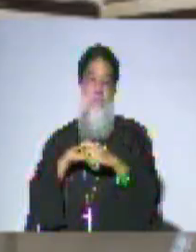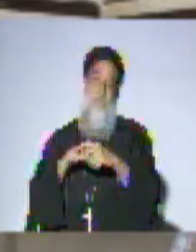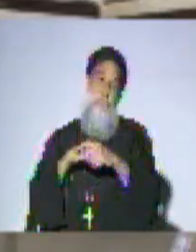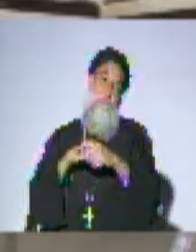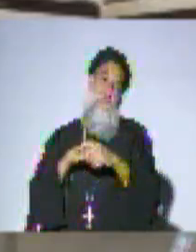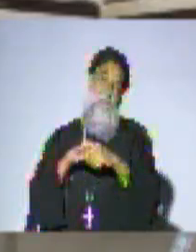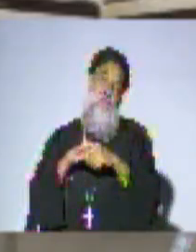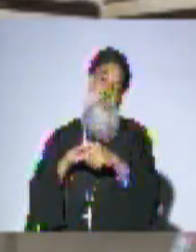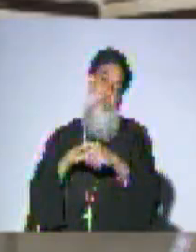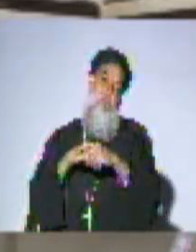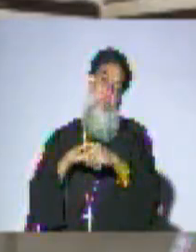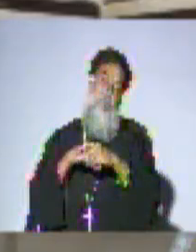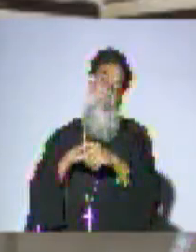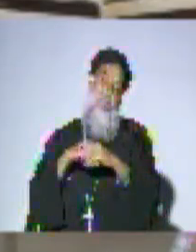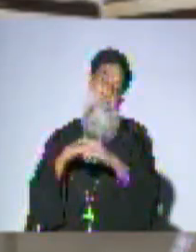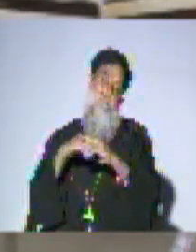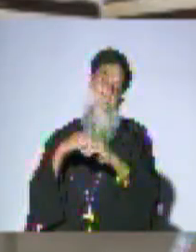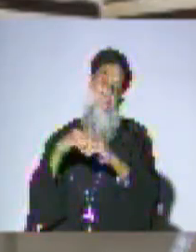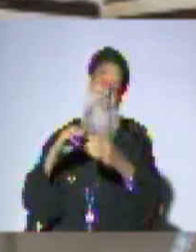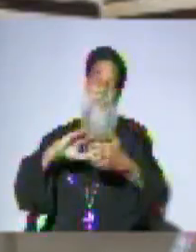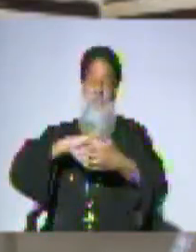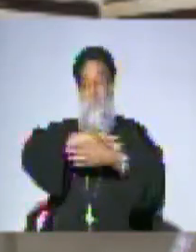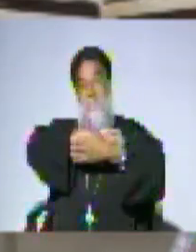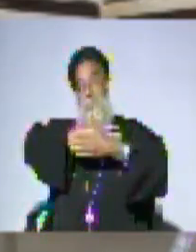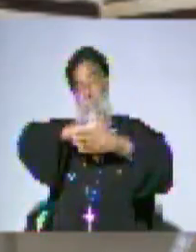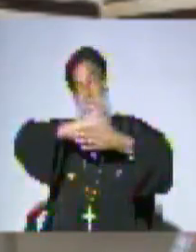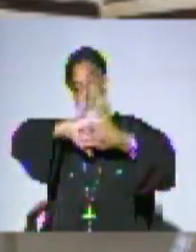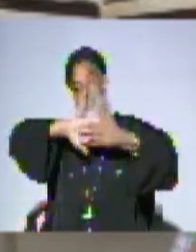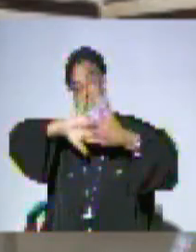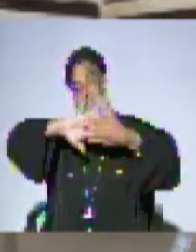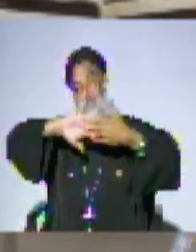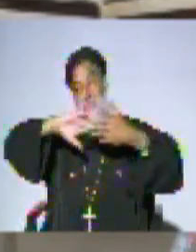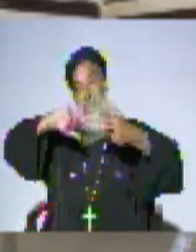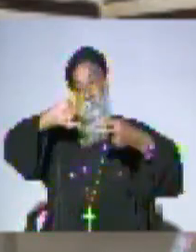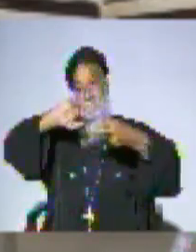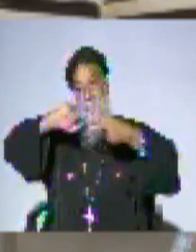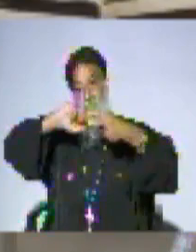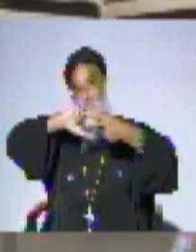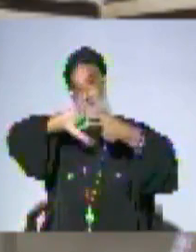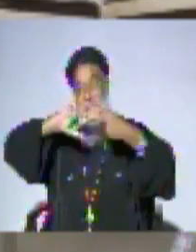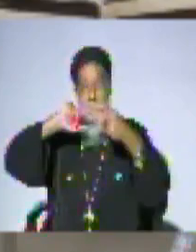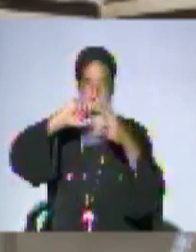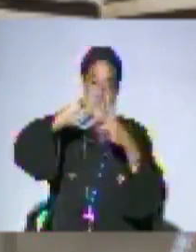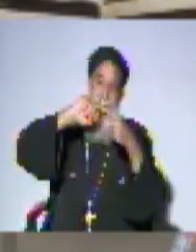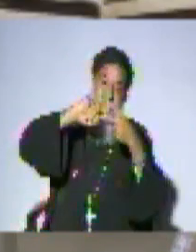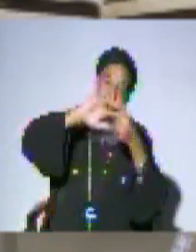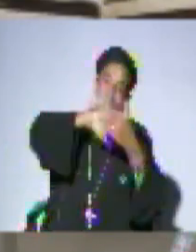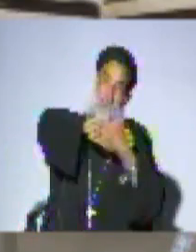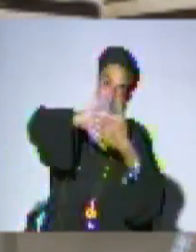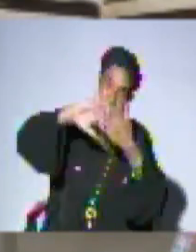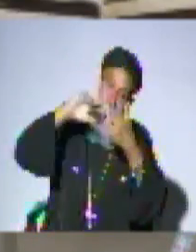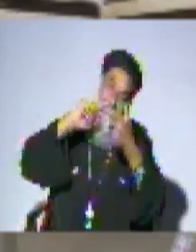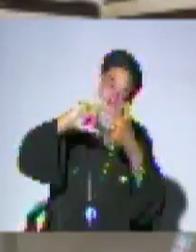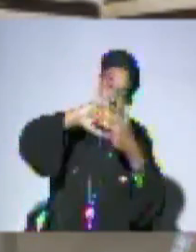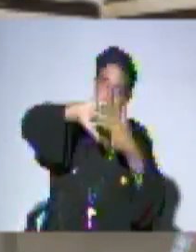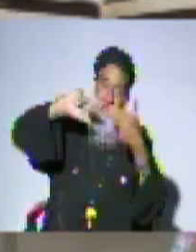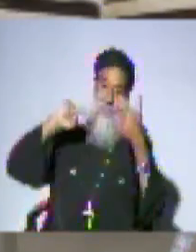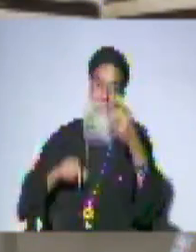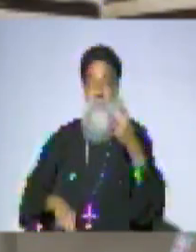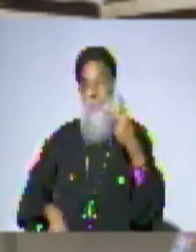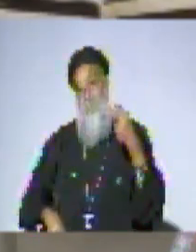يعني القبلة هي السلام والمصالحة. يعني دليل السلام